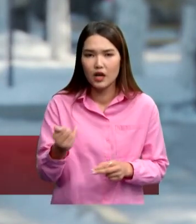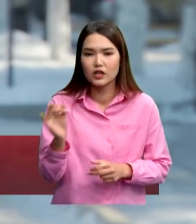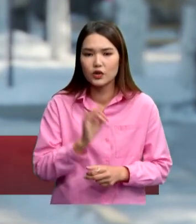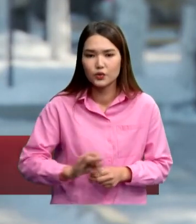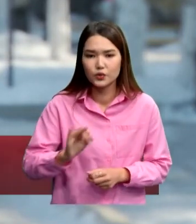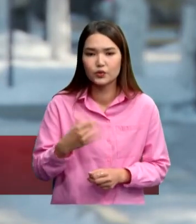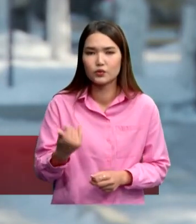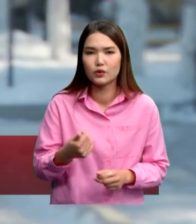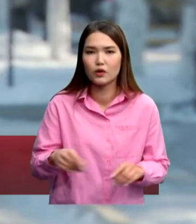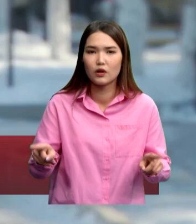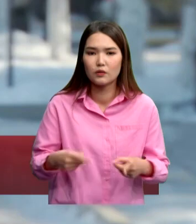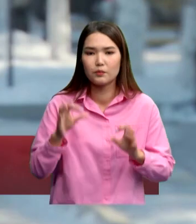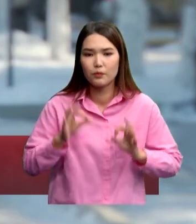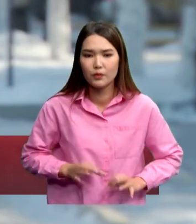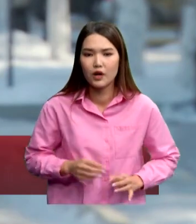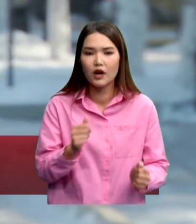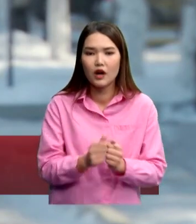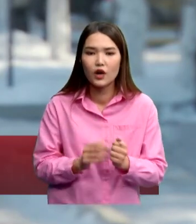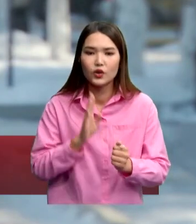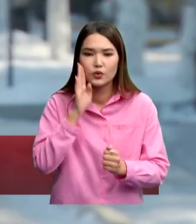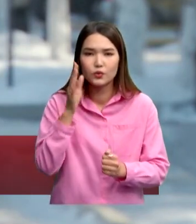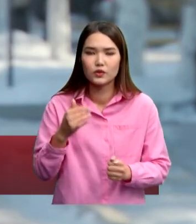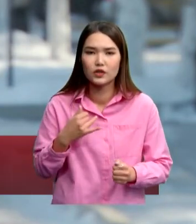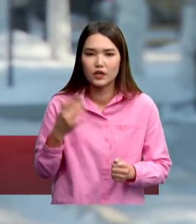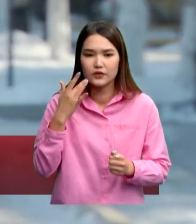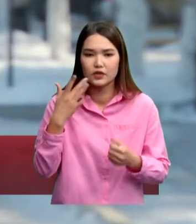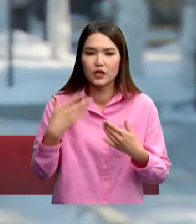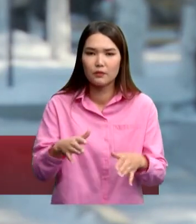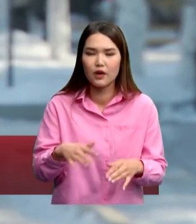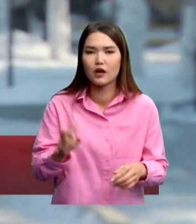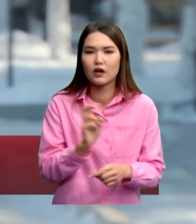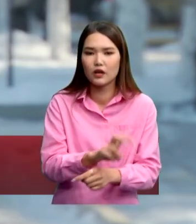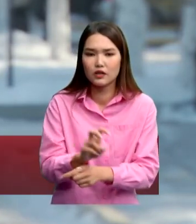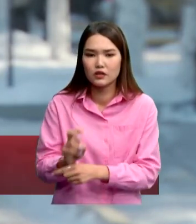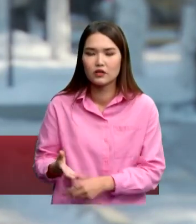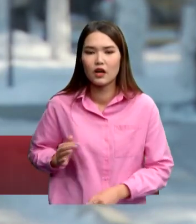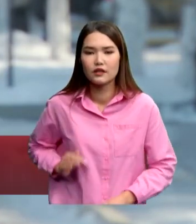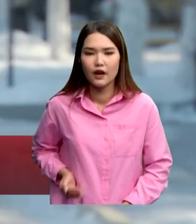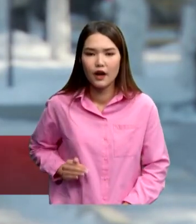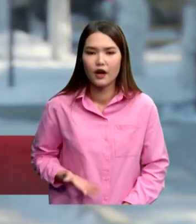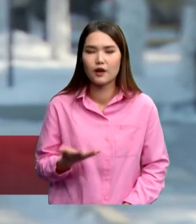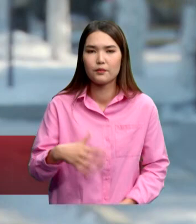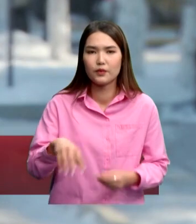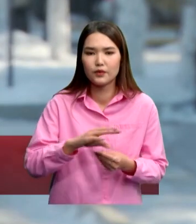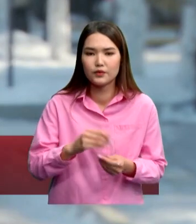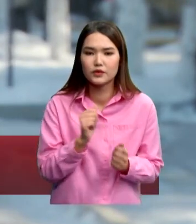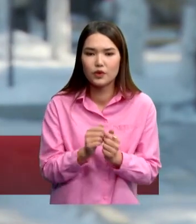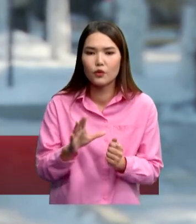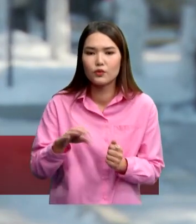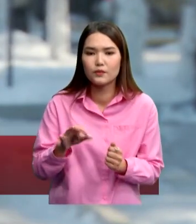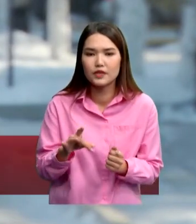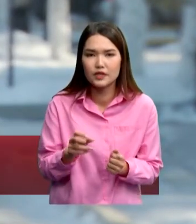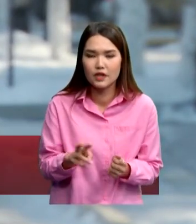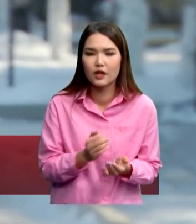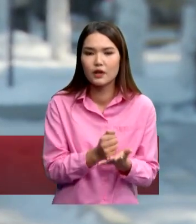испортилась из-за просрочек Каждое утро я просыпаюсь от звонка коллекторской компании если мне не предоставят субсидии